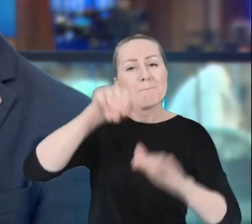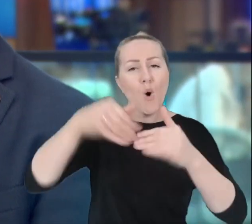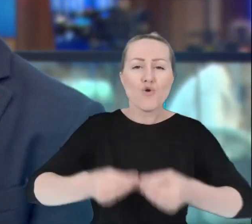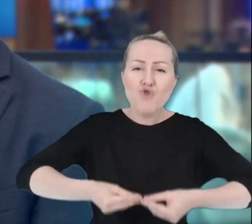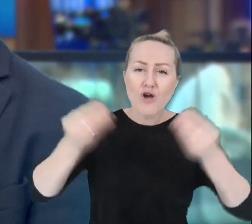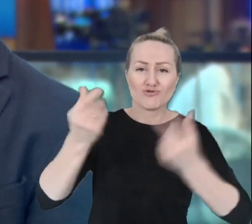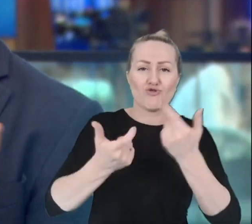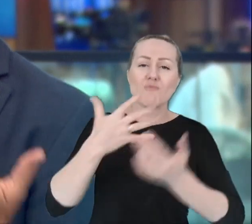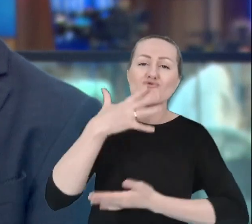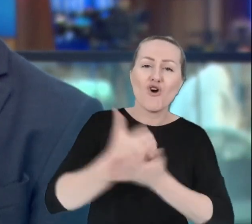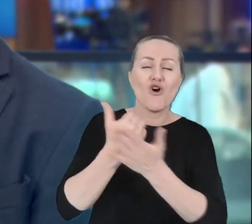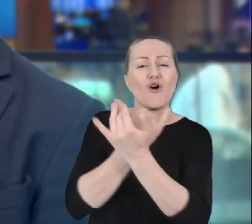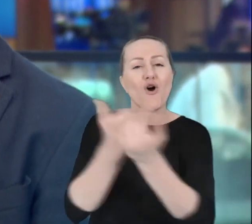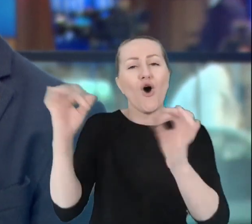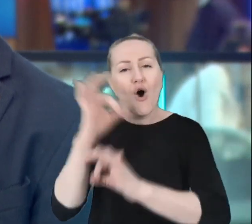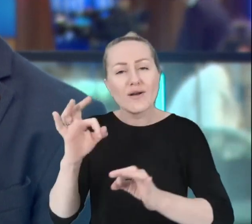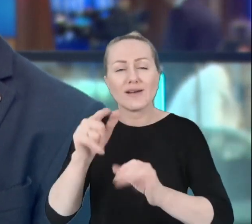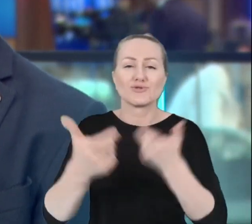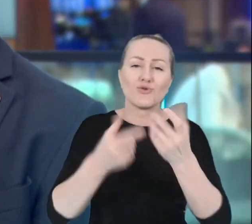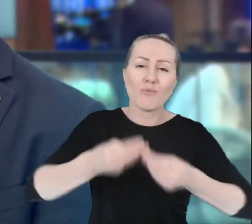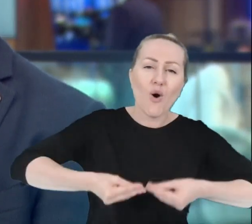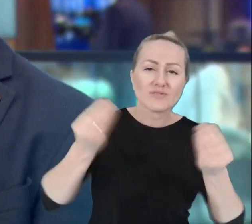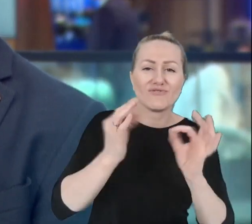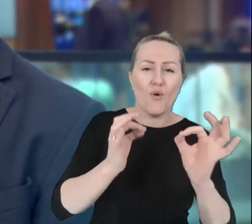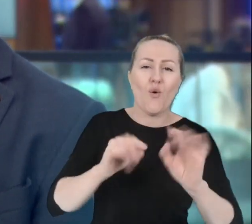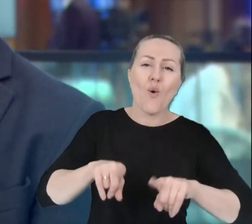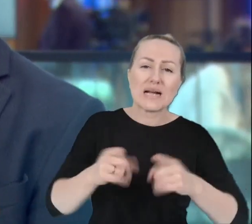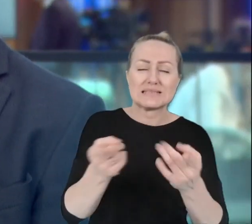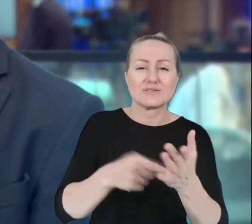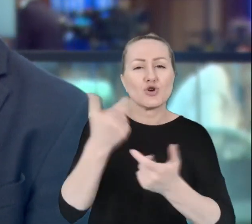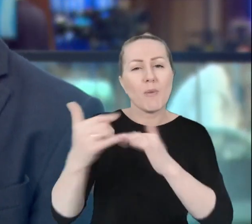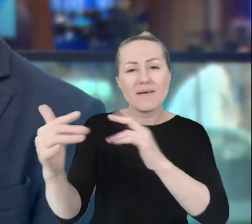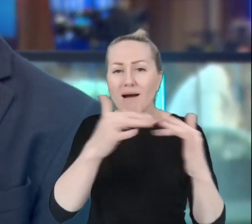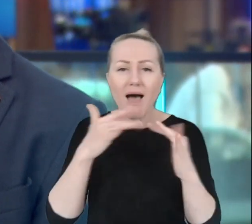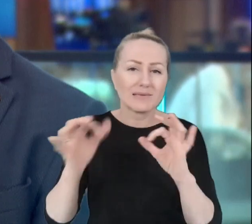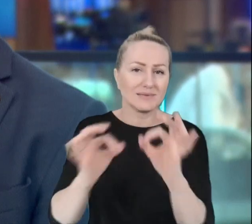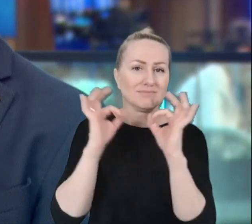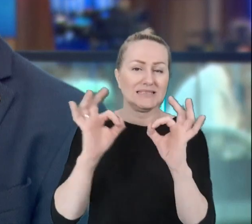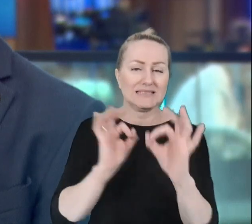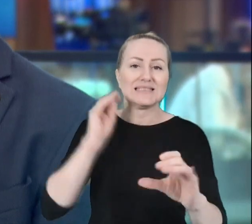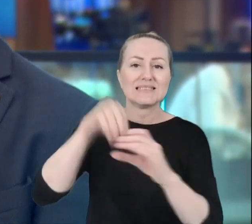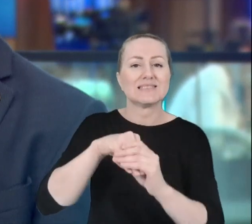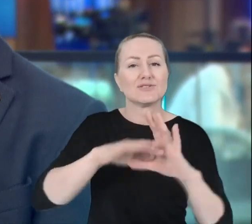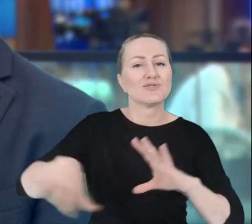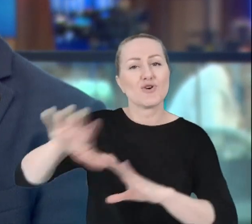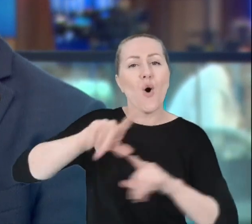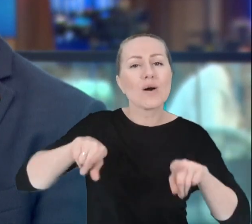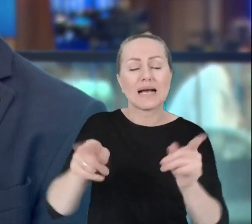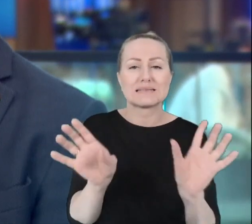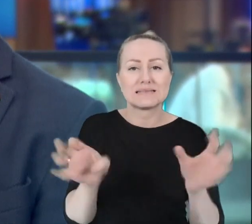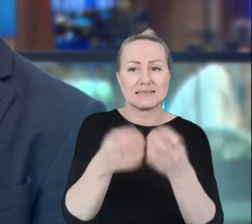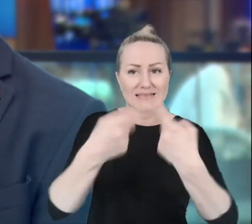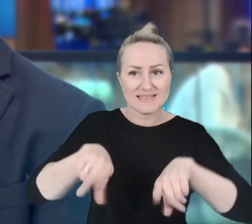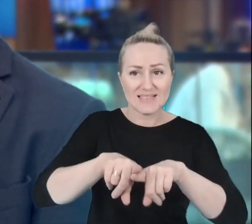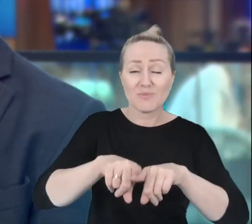okazji, rozwijać organizacje, być w dobrej relacji w swojej organizacji, w swoim zespole i nie pracować w